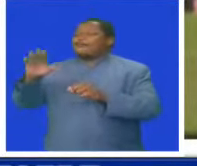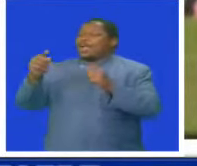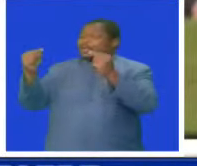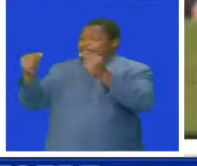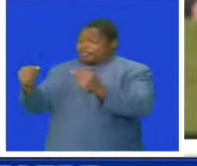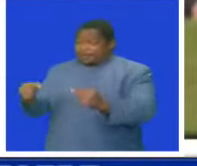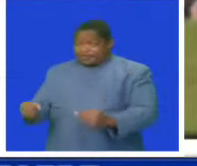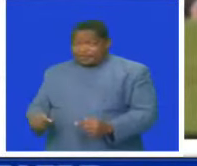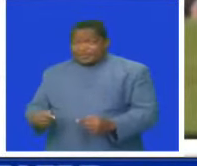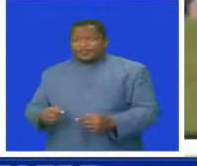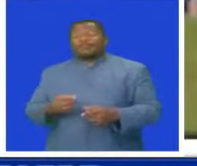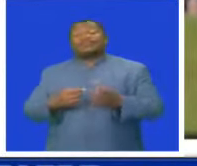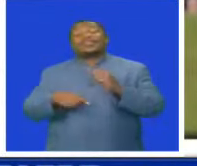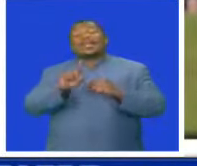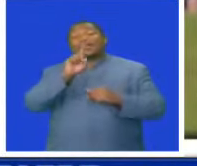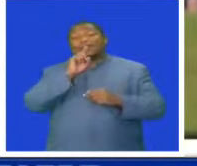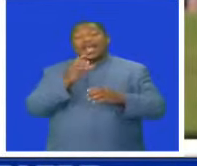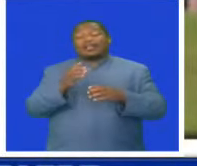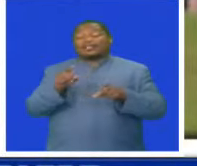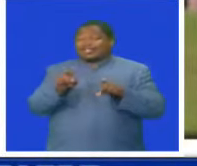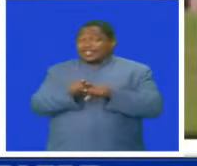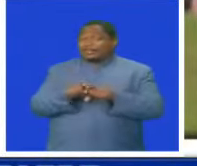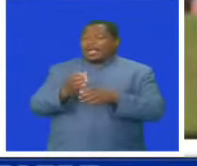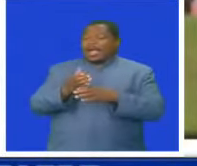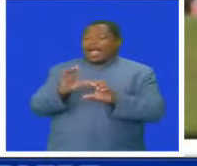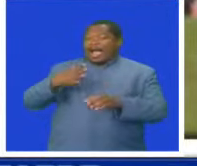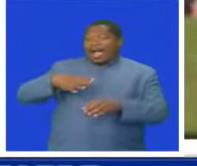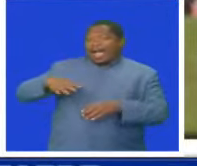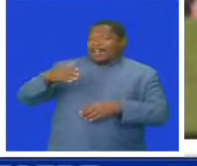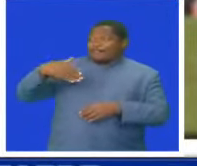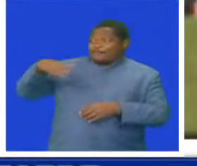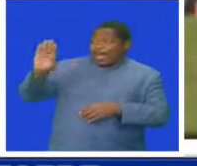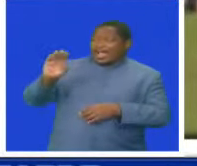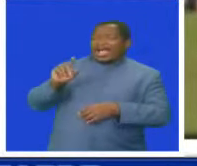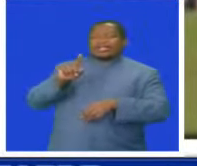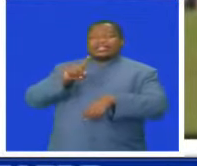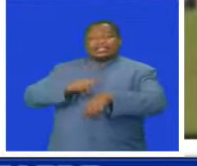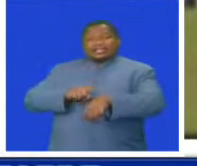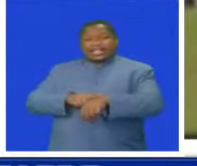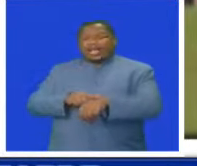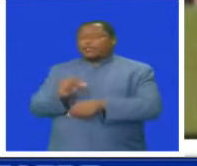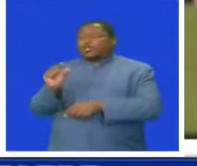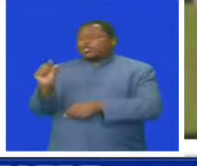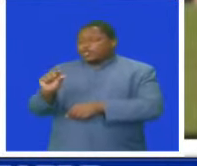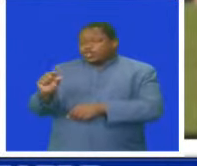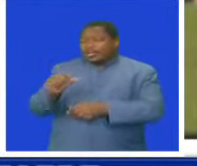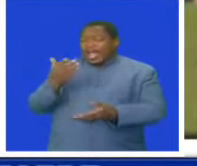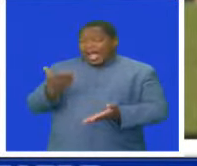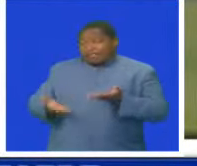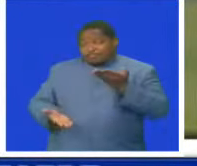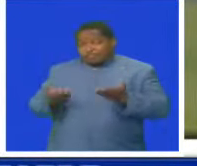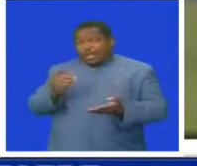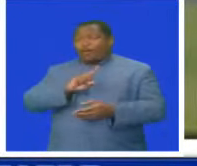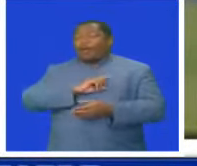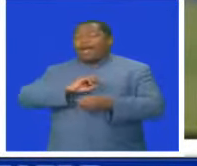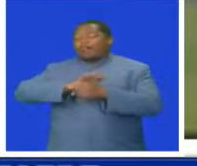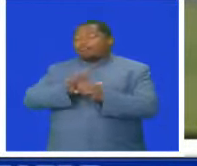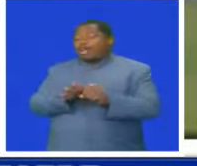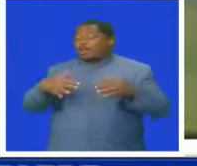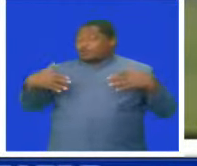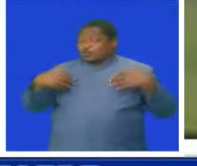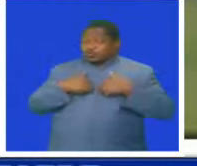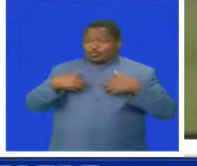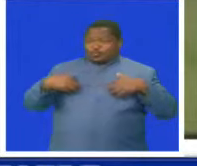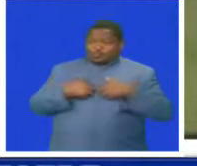nawo singeke bese sesikhala kakhulu ngesikhathi nanani ngicela nje ukuthi sizamile but nje kwalile kugcine. Captain